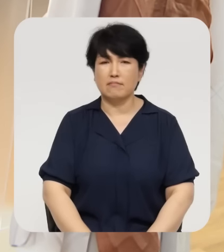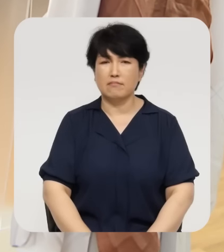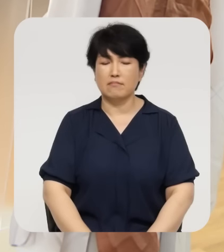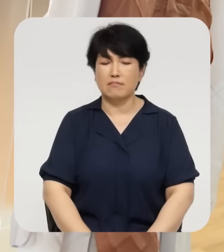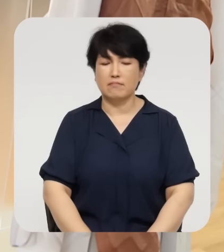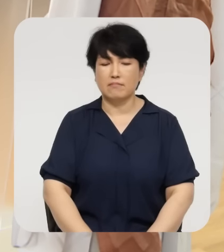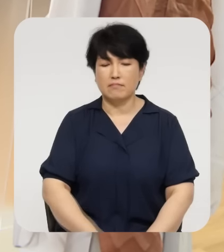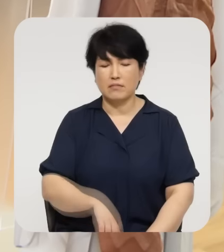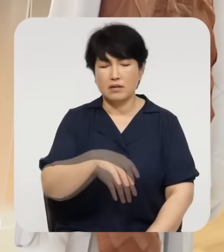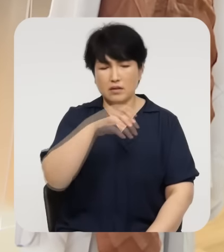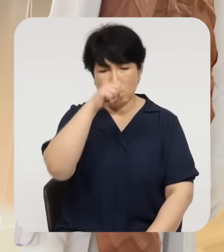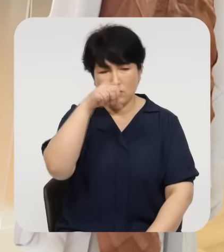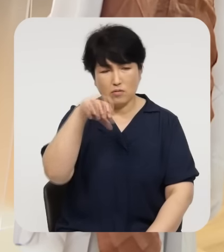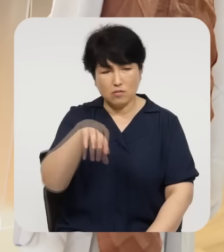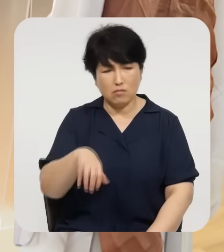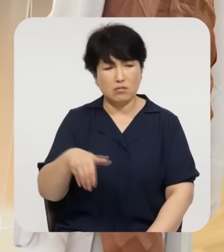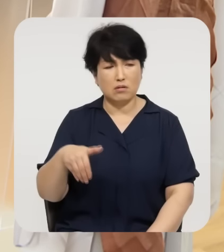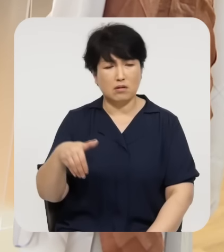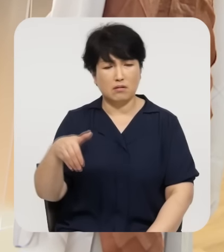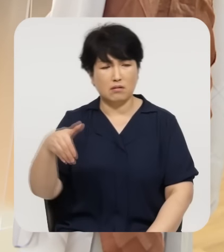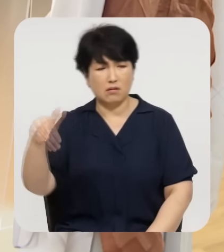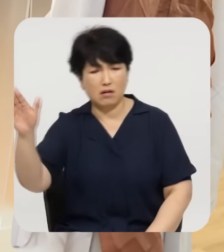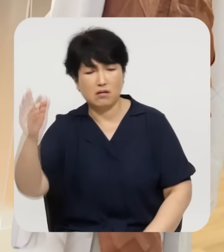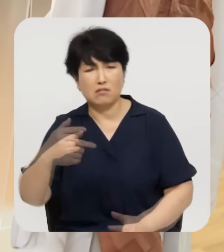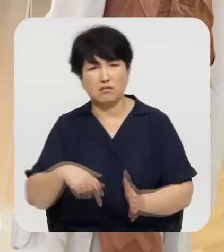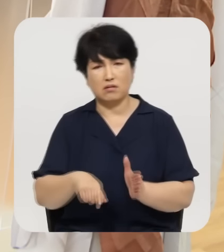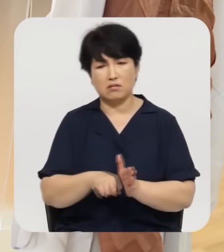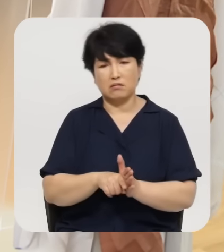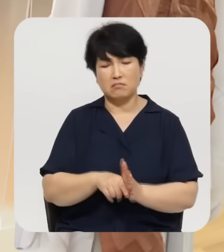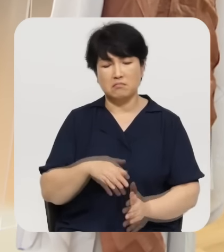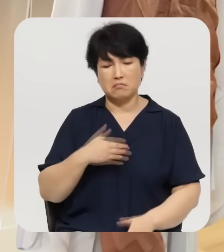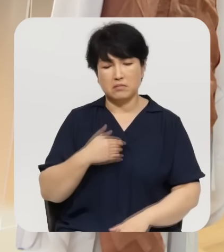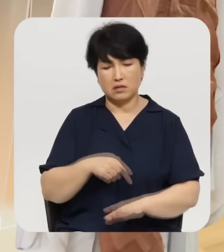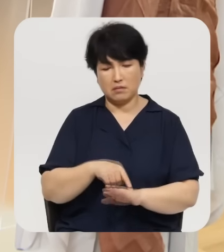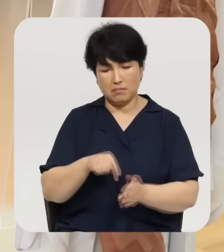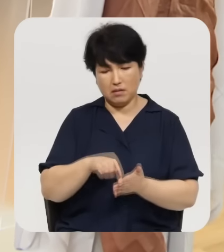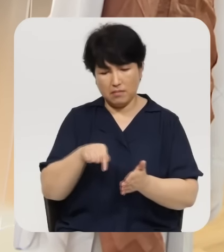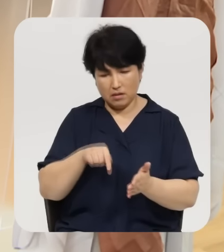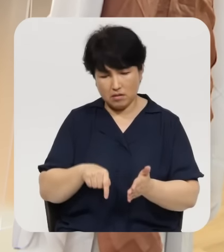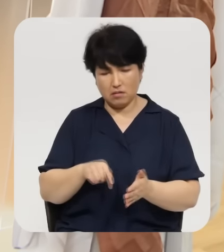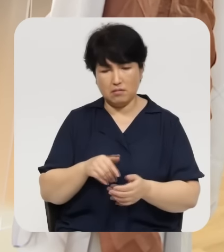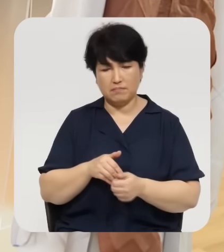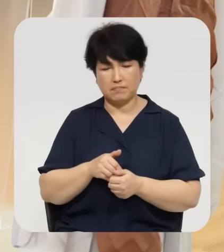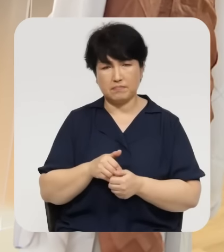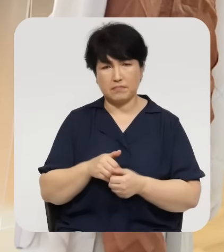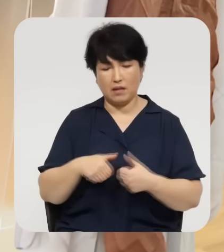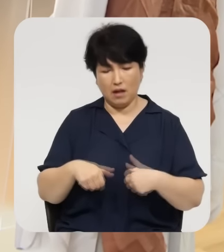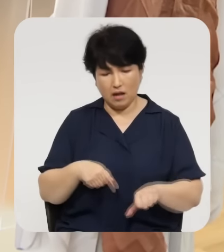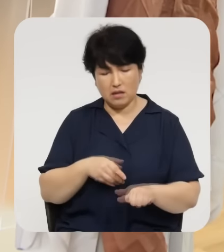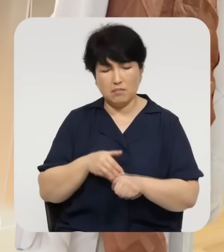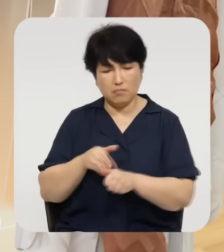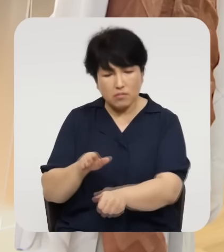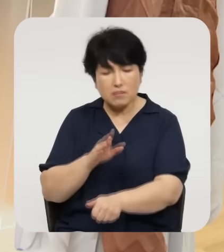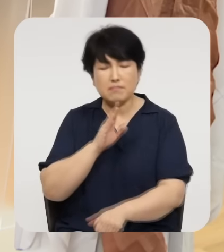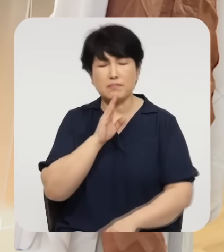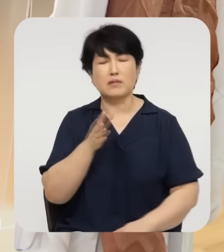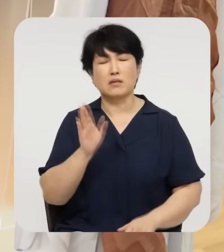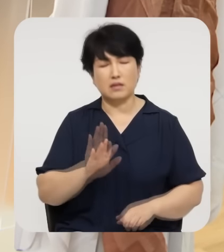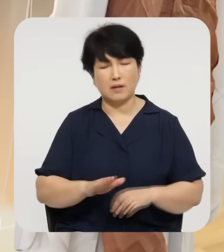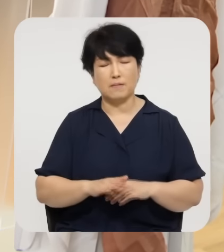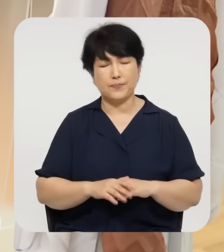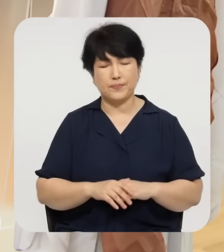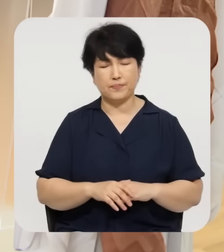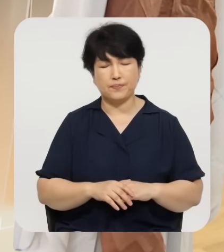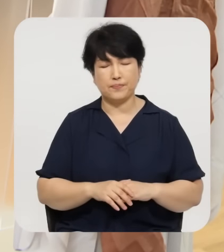뭐 좋은 곳에 가려면 마음에서 빨리 놓아줘야 되는데